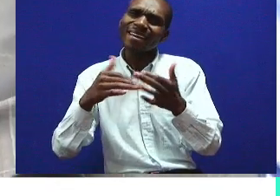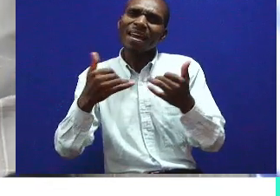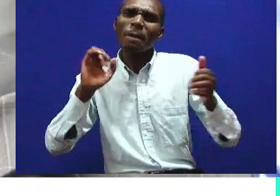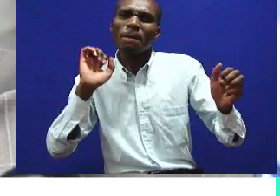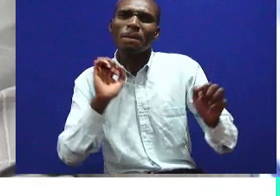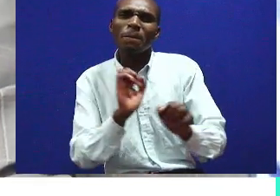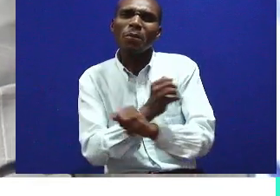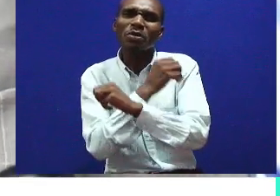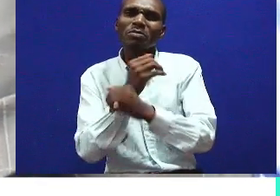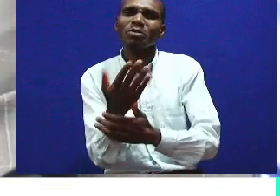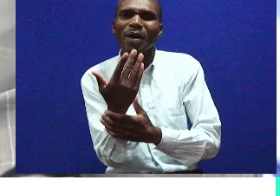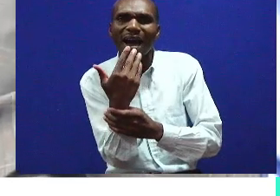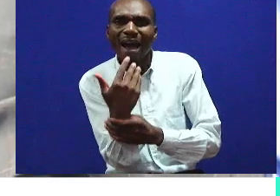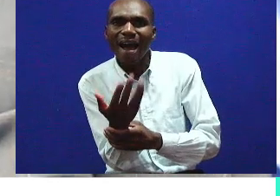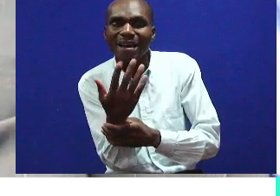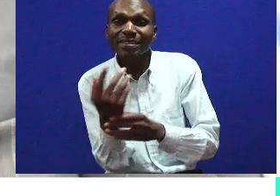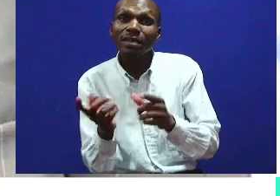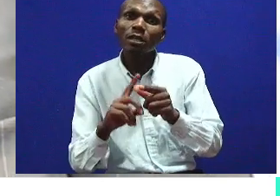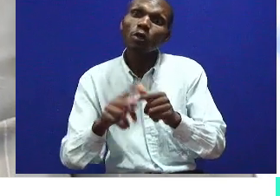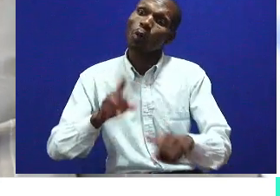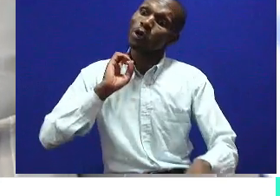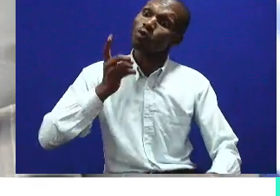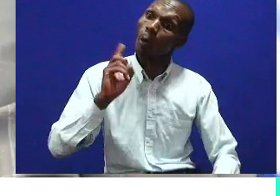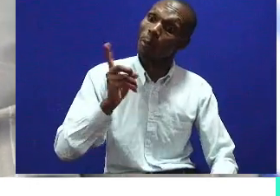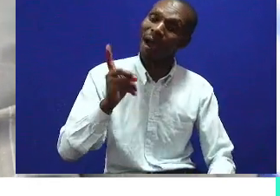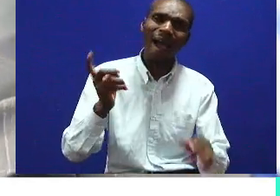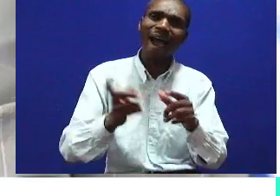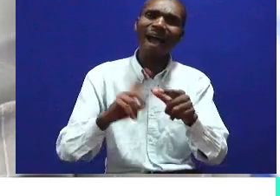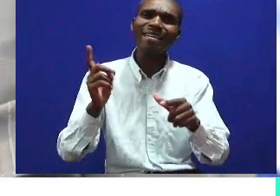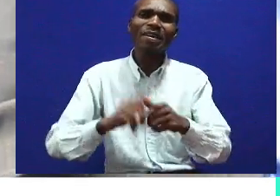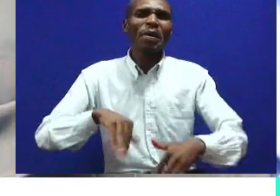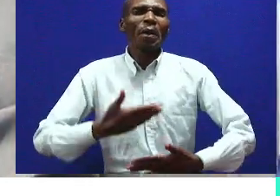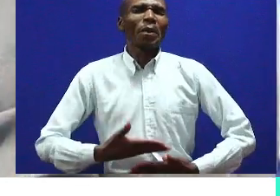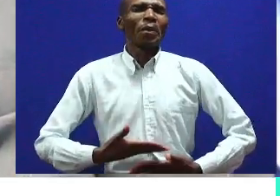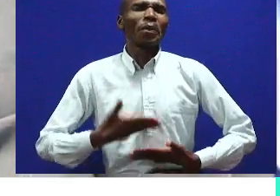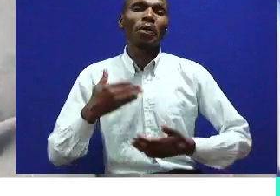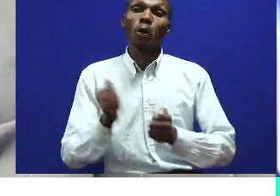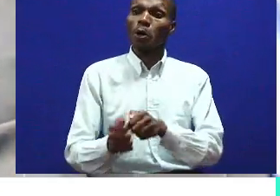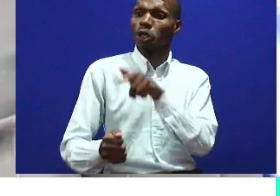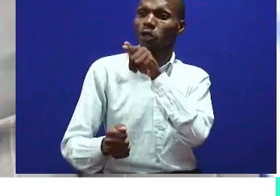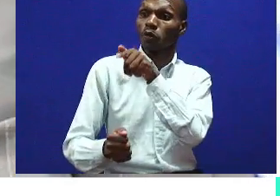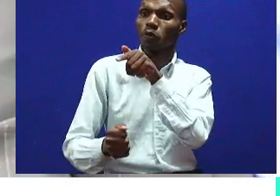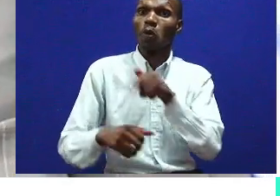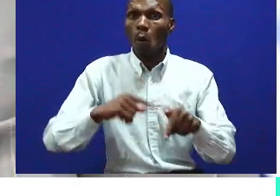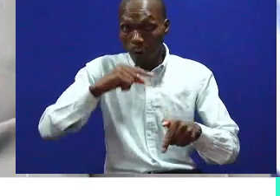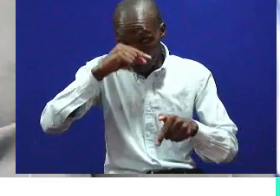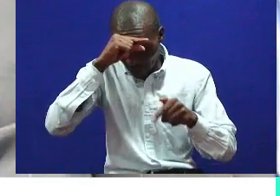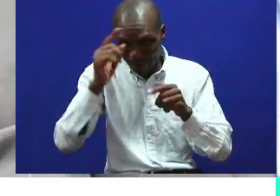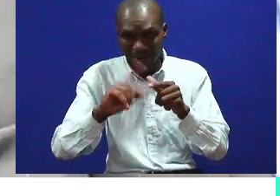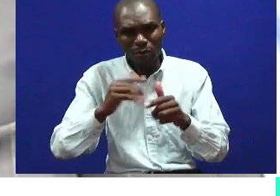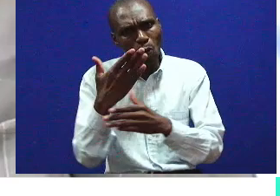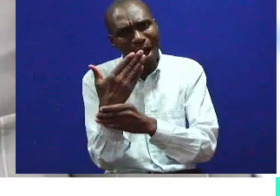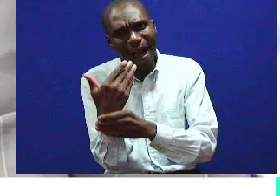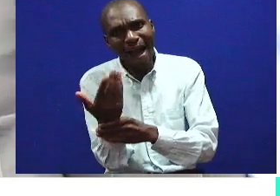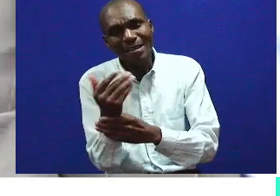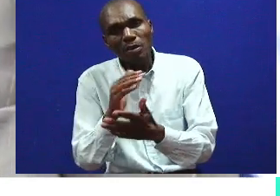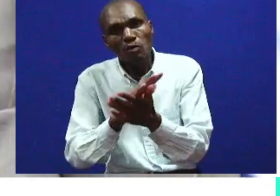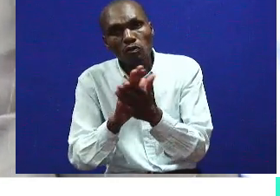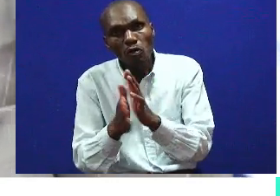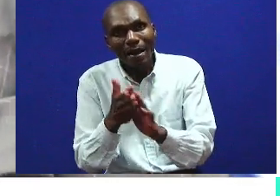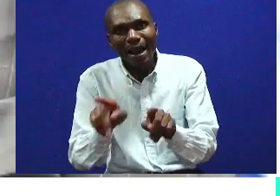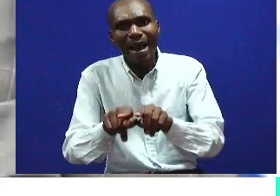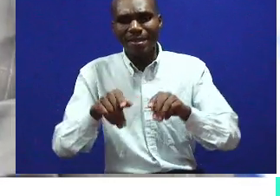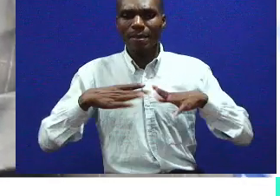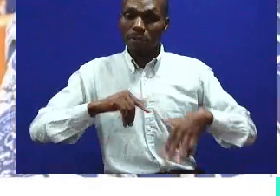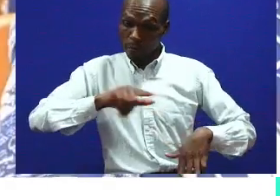hatutaki kumuomba tunataka tumwambie ya kwamba tumegatabika sana tuataka tuombe msamaha kama watu wa Bogiakumu